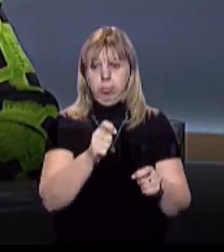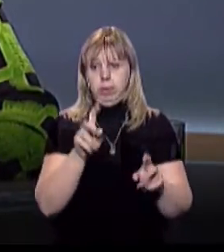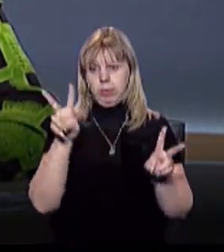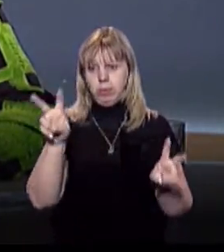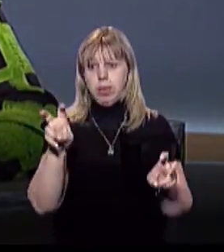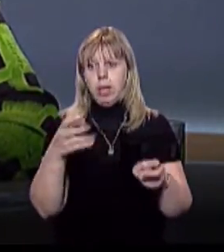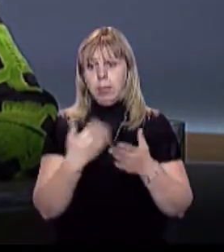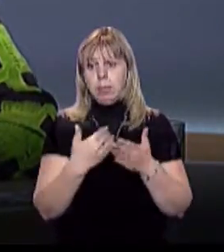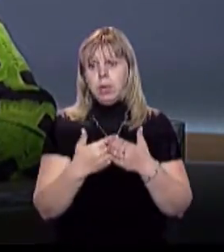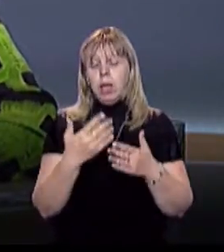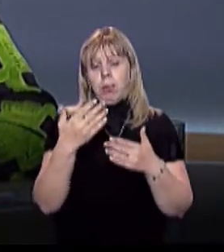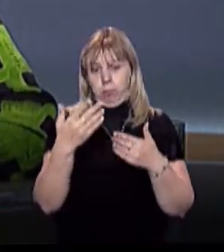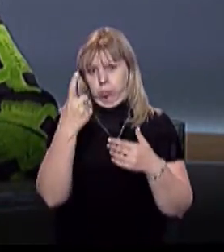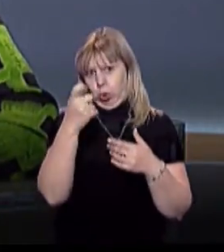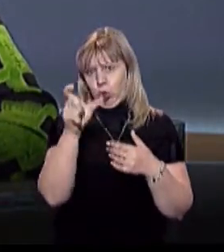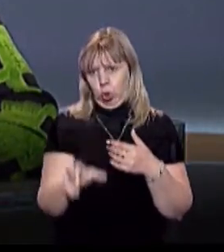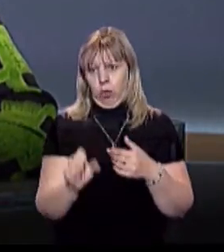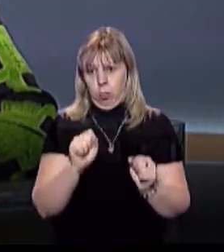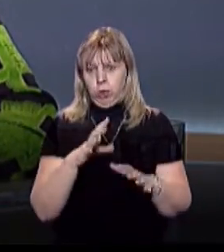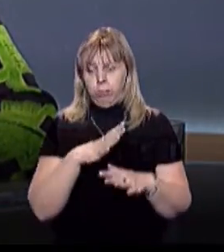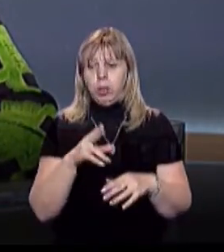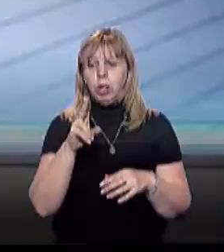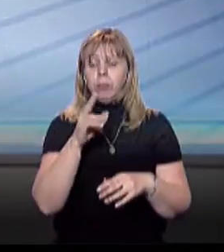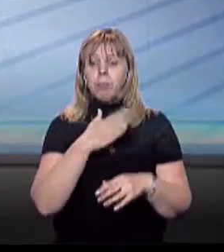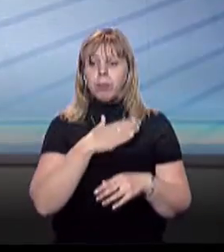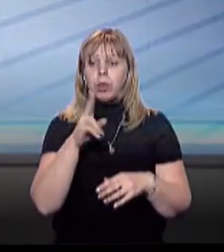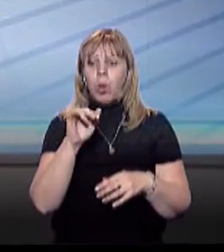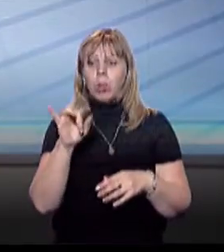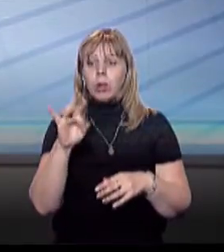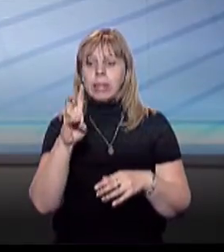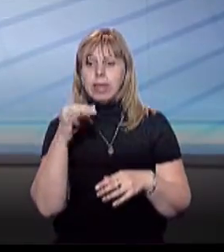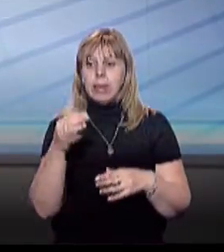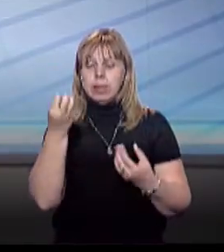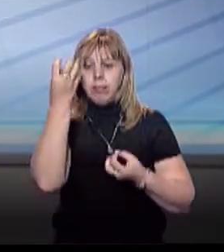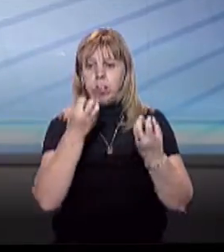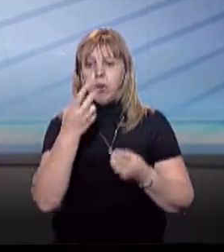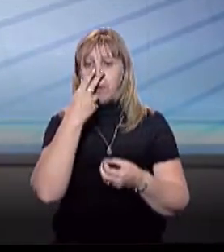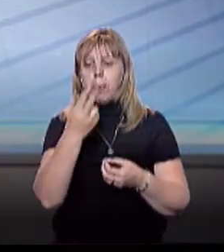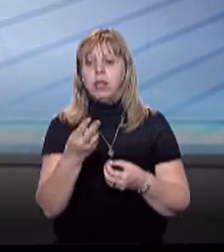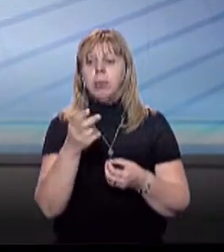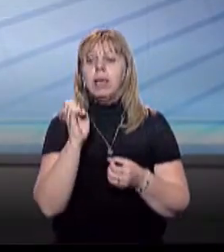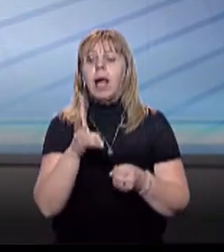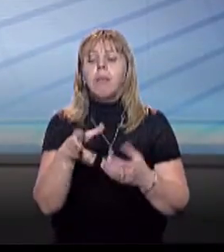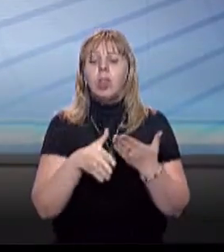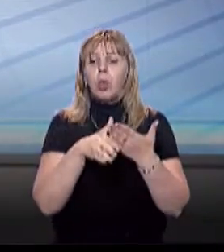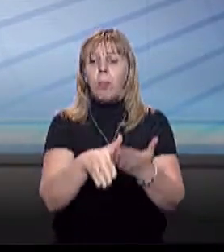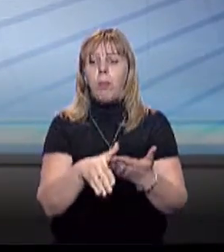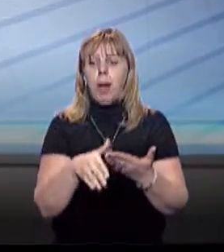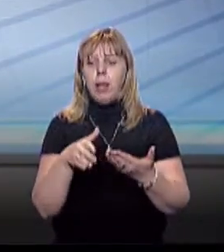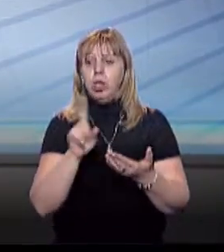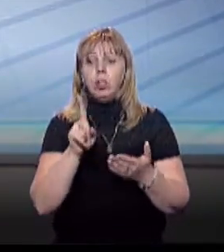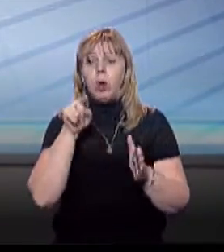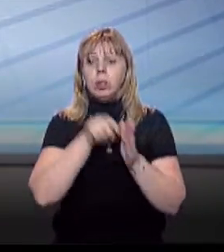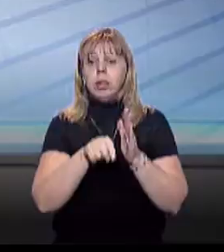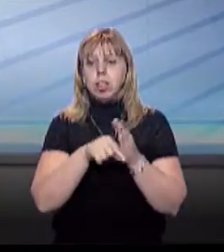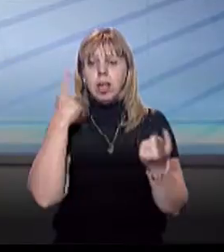як мінімум, десь під 100 чоловік. Донорський світлофор бачимо на екрані. Як він допомагає та що